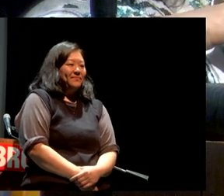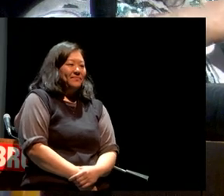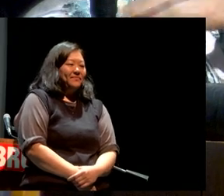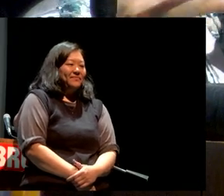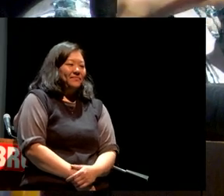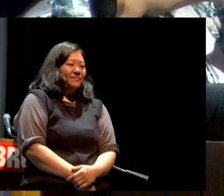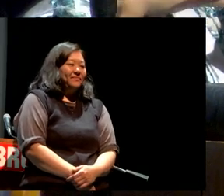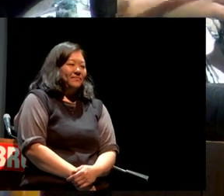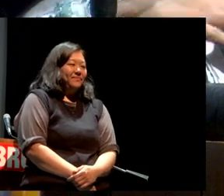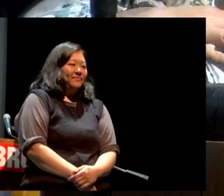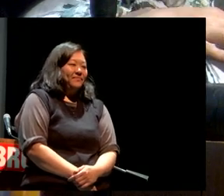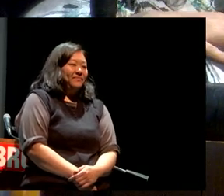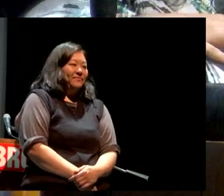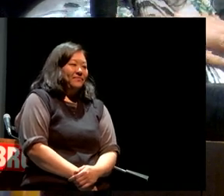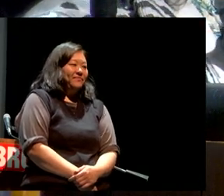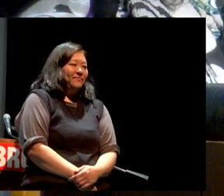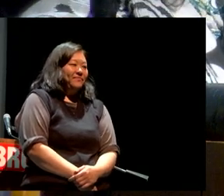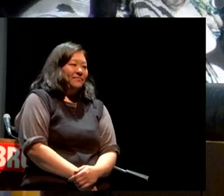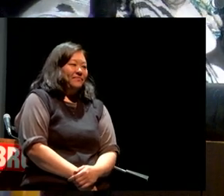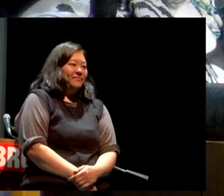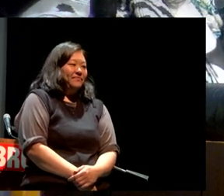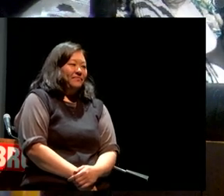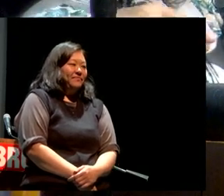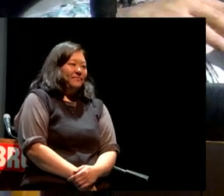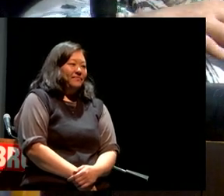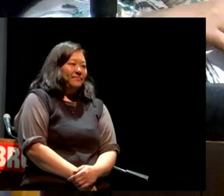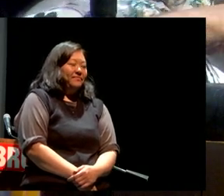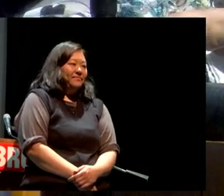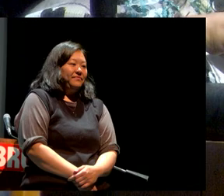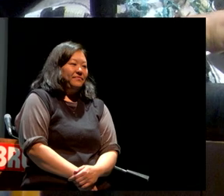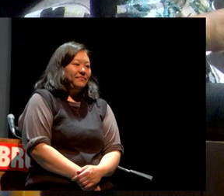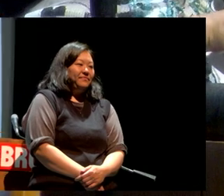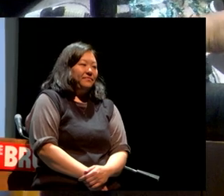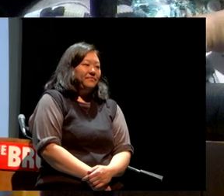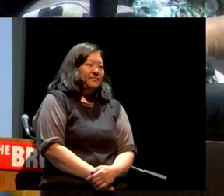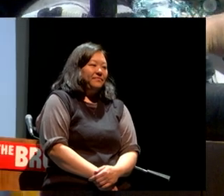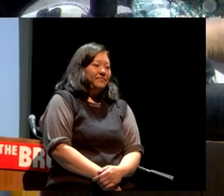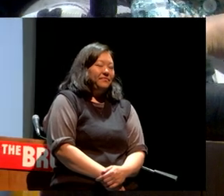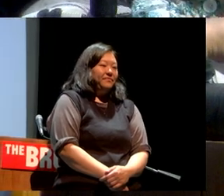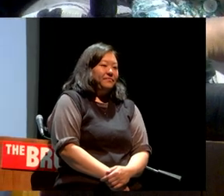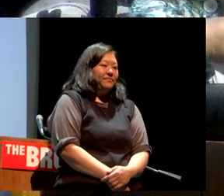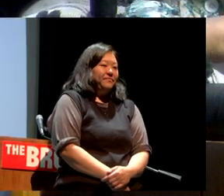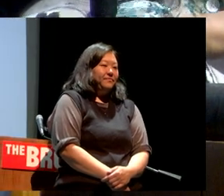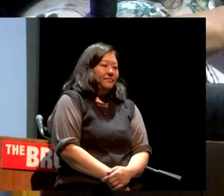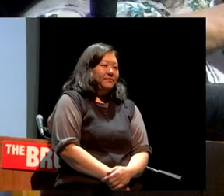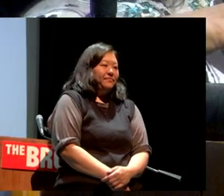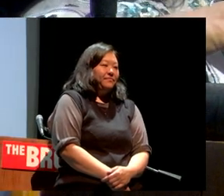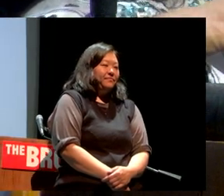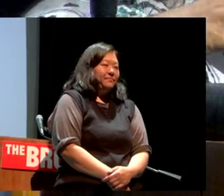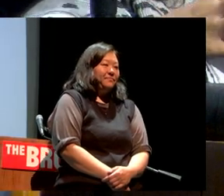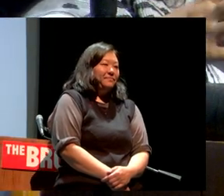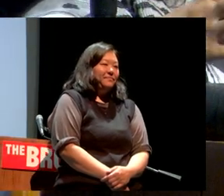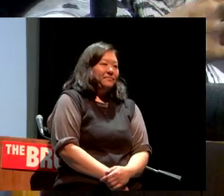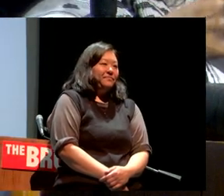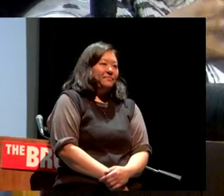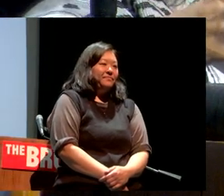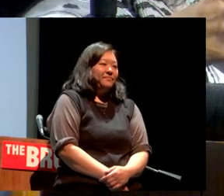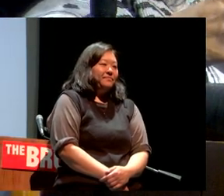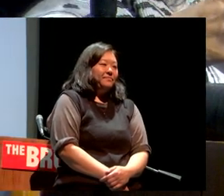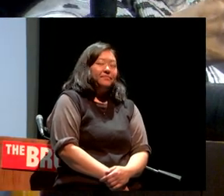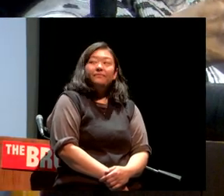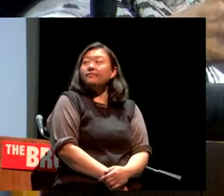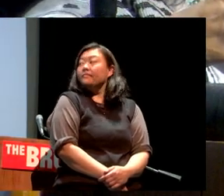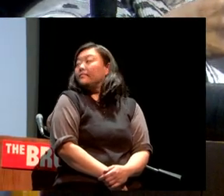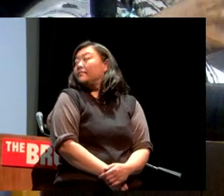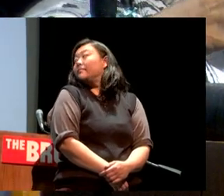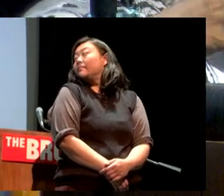40年後クローン X 終わった、ブランも死んだ、そういう時でもコレクションしてって、ある日ある時100個クローン X 集めました